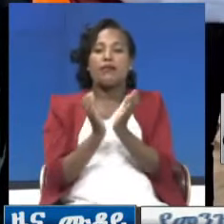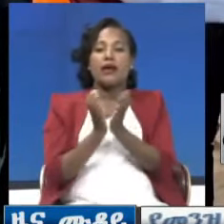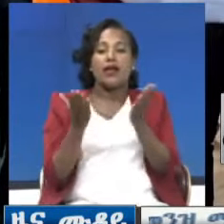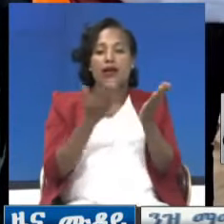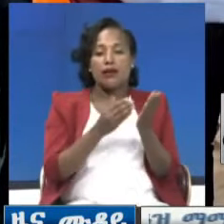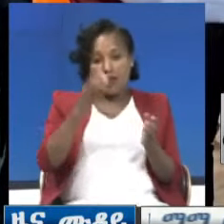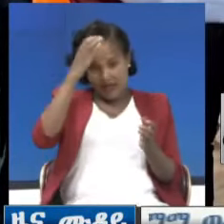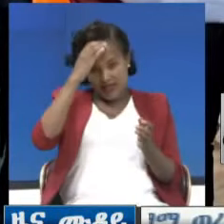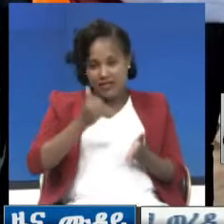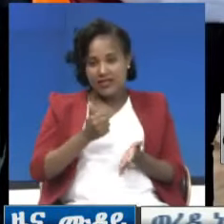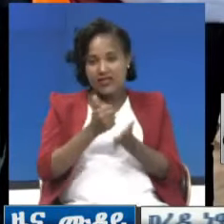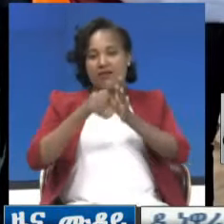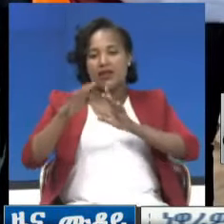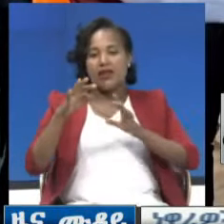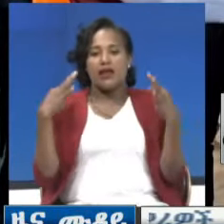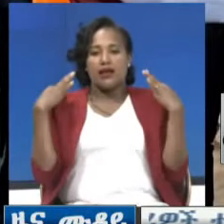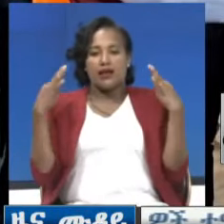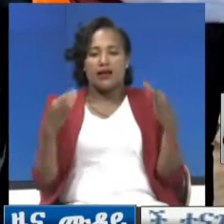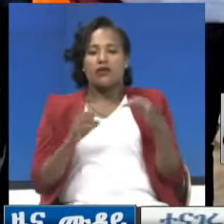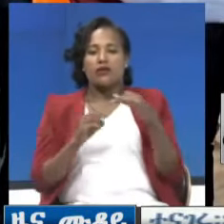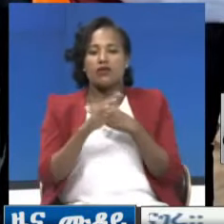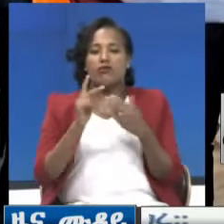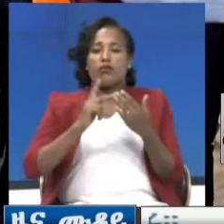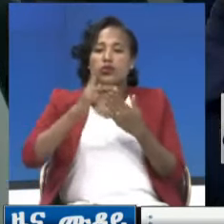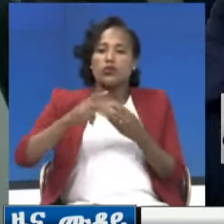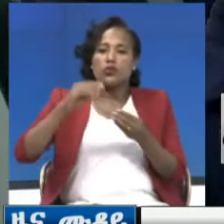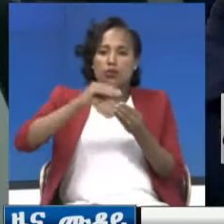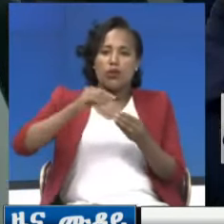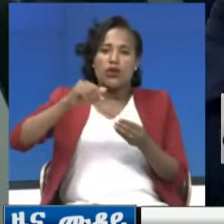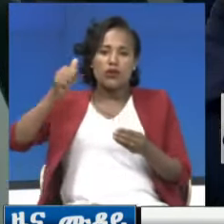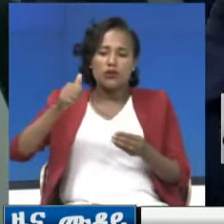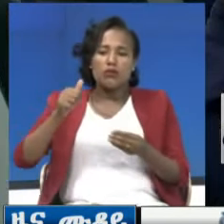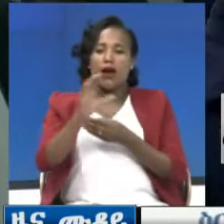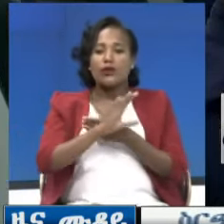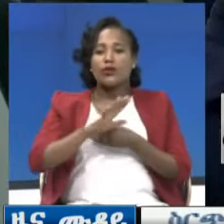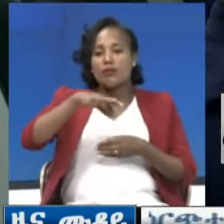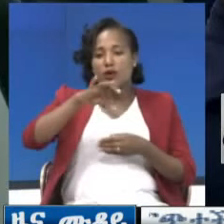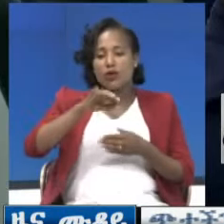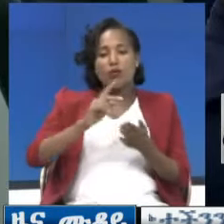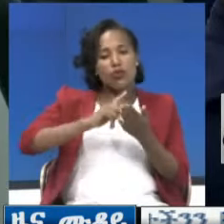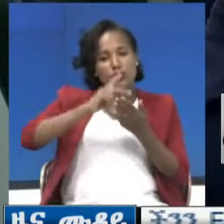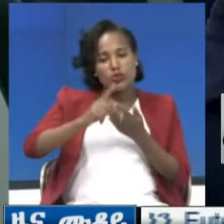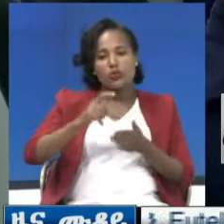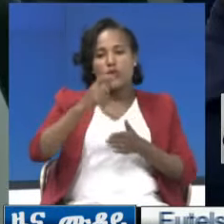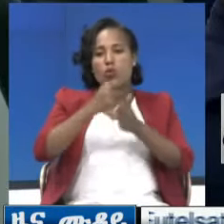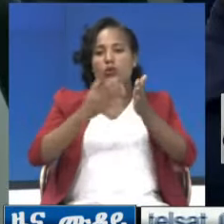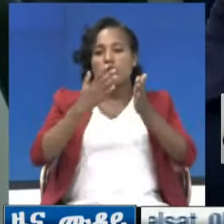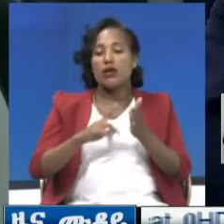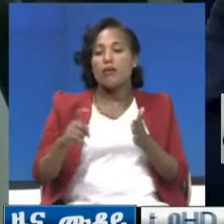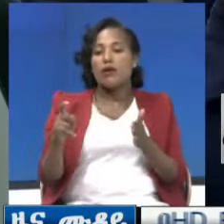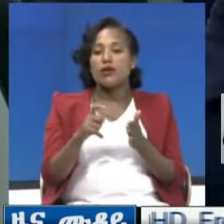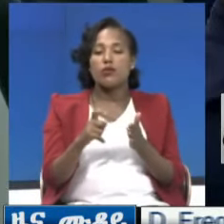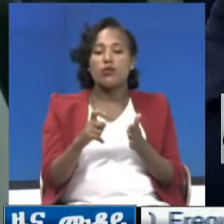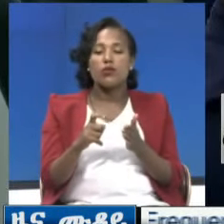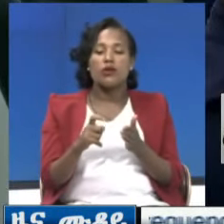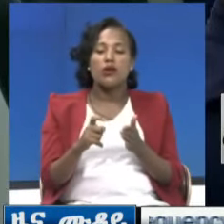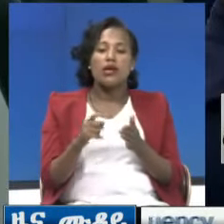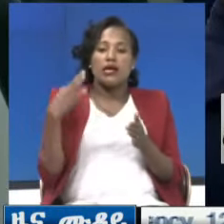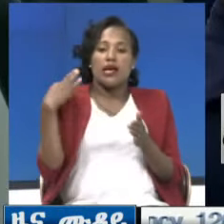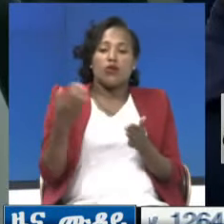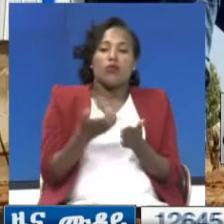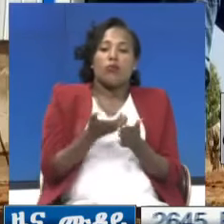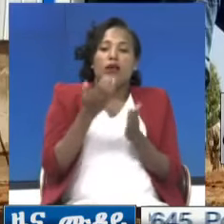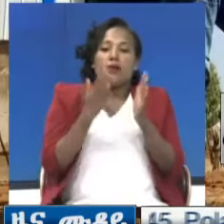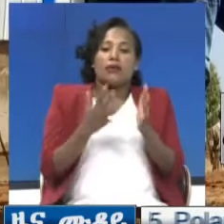ድጋፍ ያደርጋል። ከግሉ ዘርፍ እነዚህን ፕሮጀክቶች ጨምሮ ሌሎች በሀገሪቱ የሚገኙ ፕሮጀክቶችም ውጤታማ እንዲሆኑ በከግሉ ባለሀብት